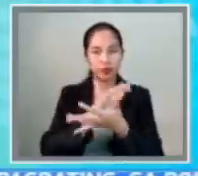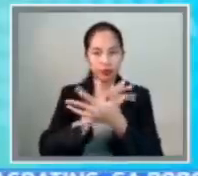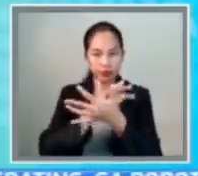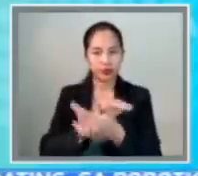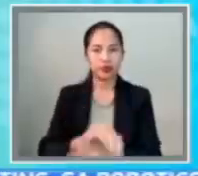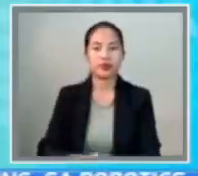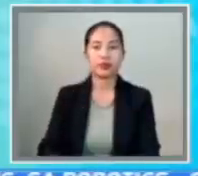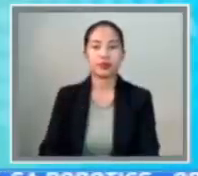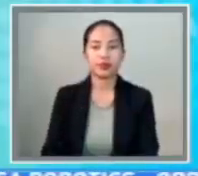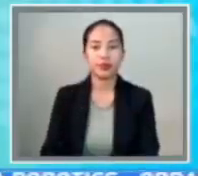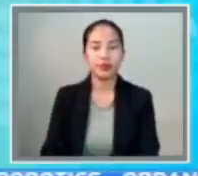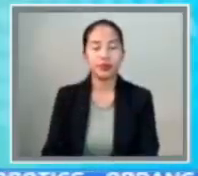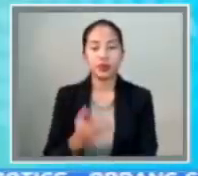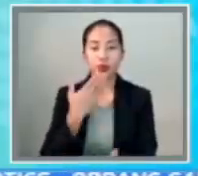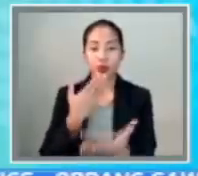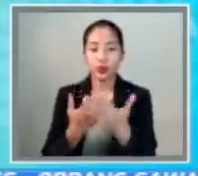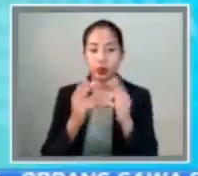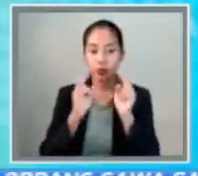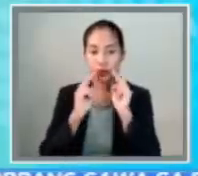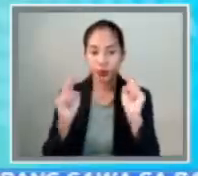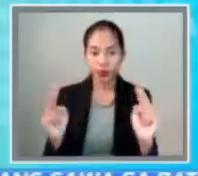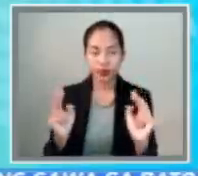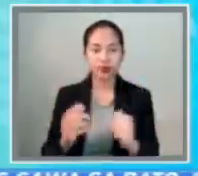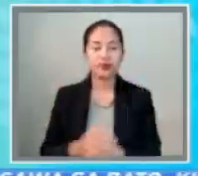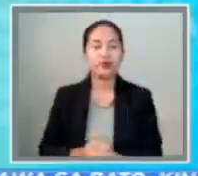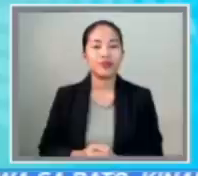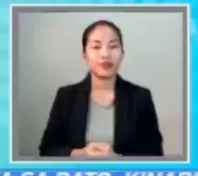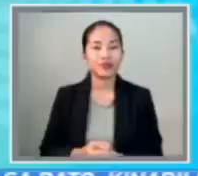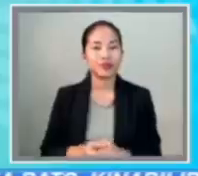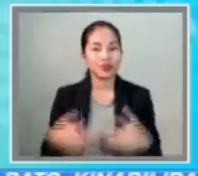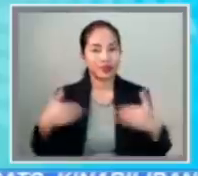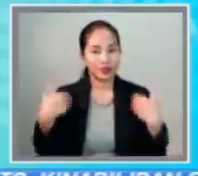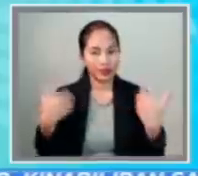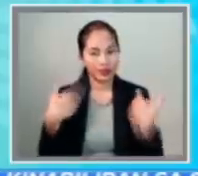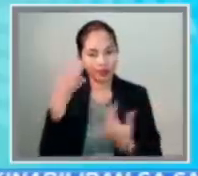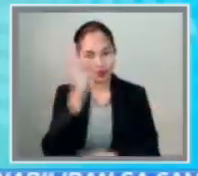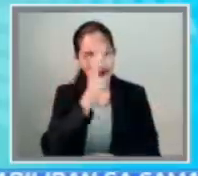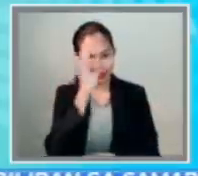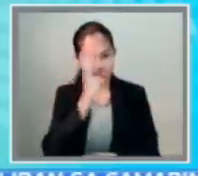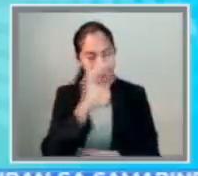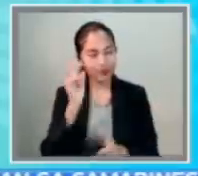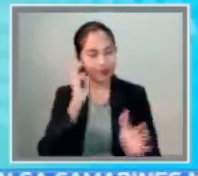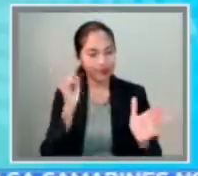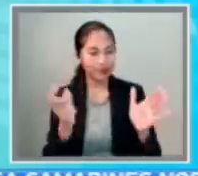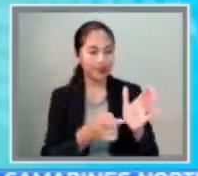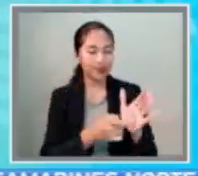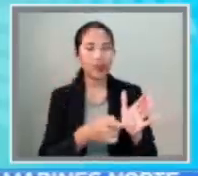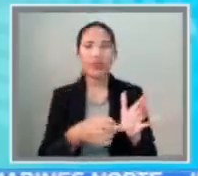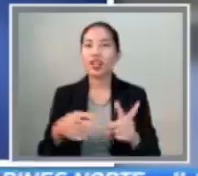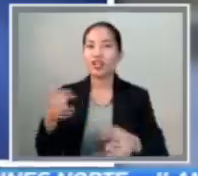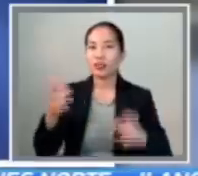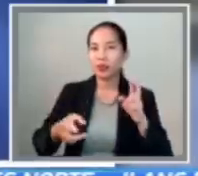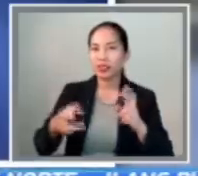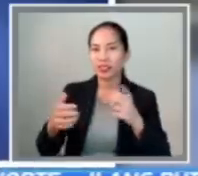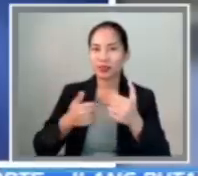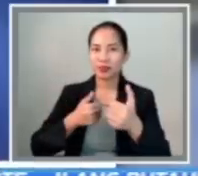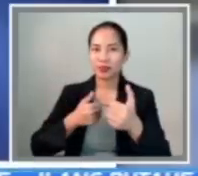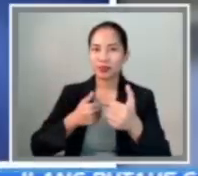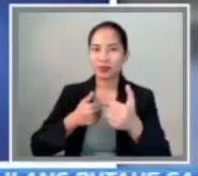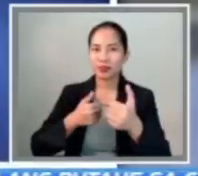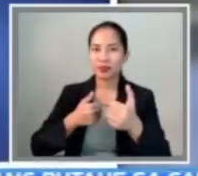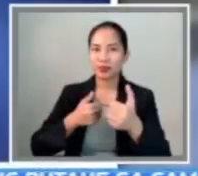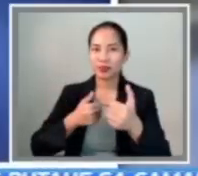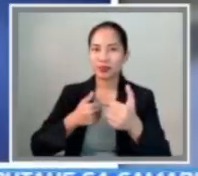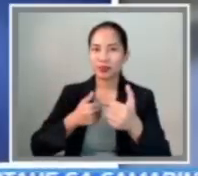Good news tayo, kinilala ang galing ng mga kabataang Pinoy sa pinakamalaking robotics competition sa mundo. Third place ang grupong